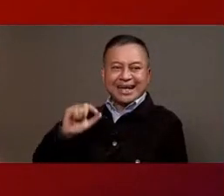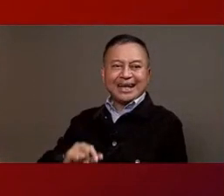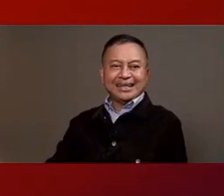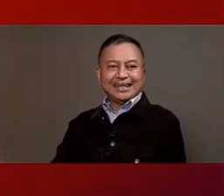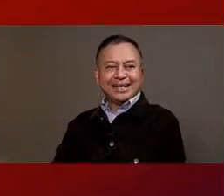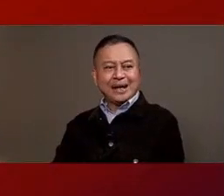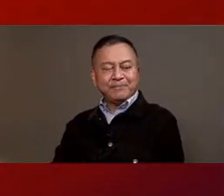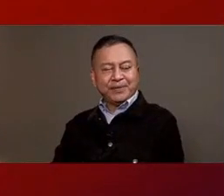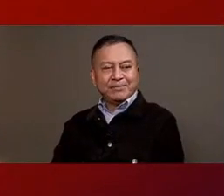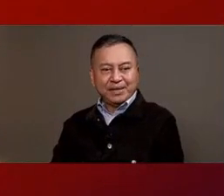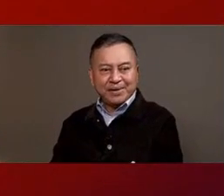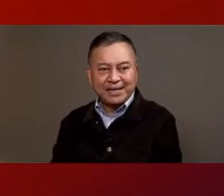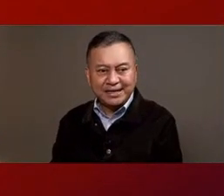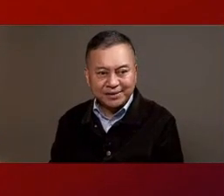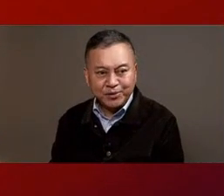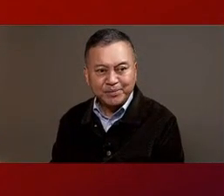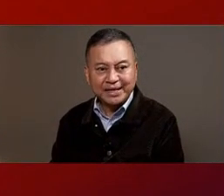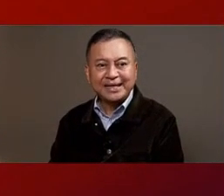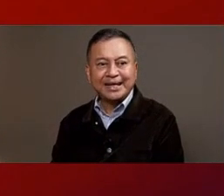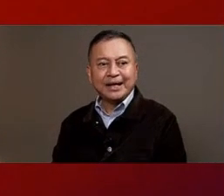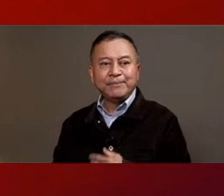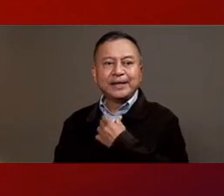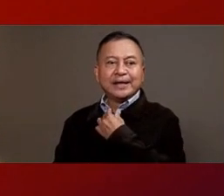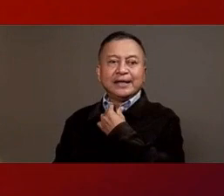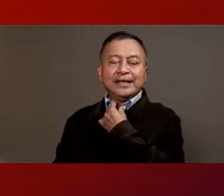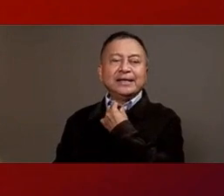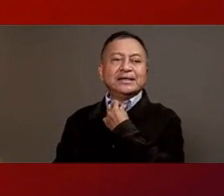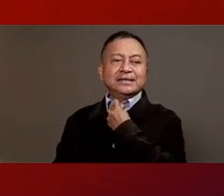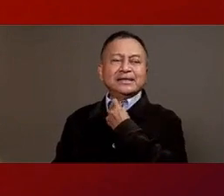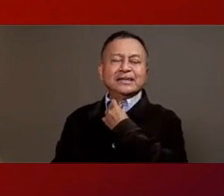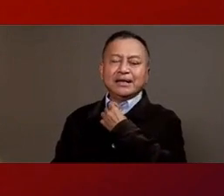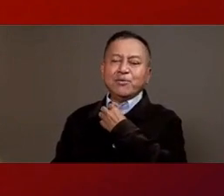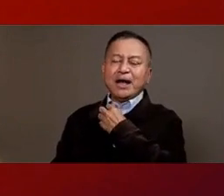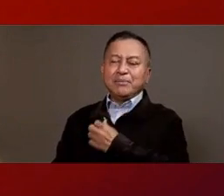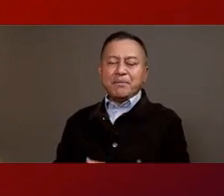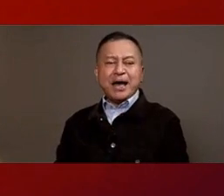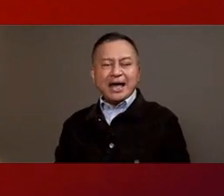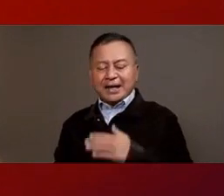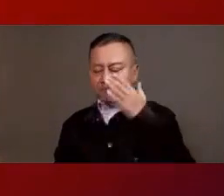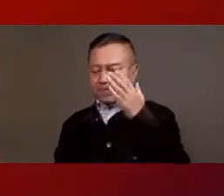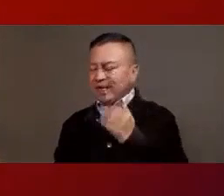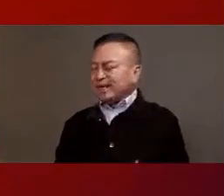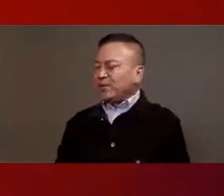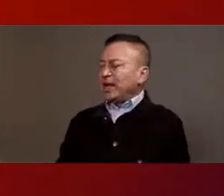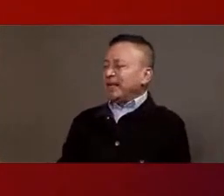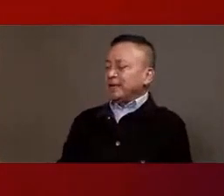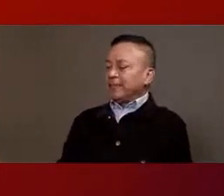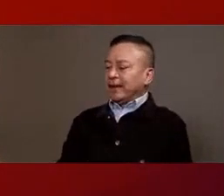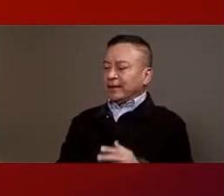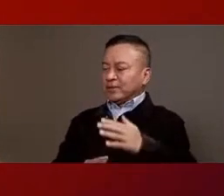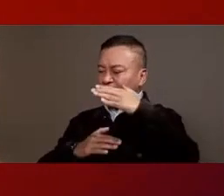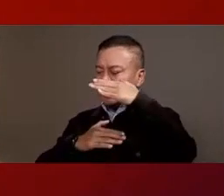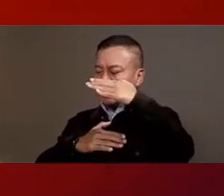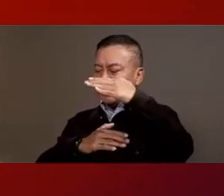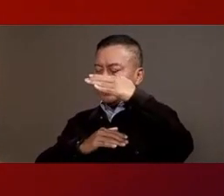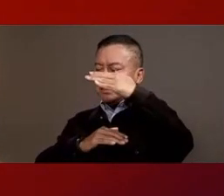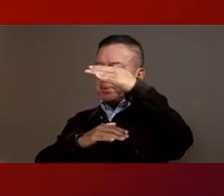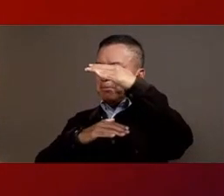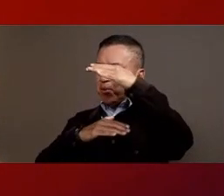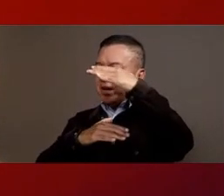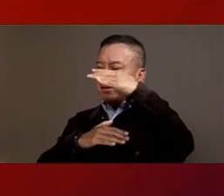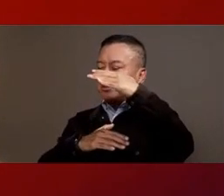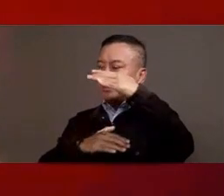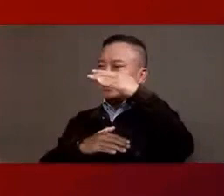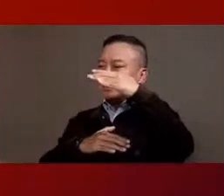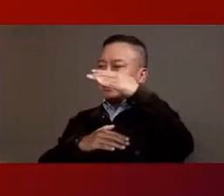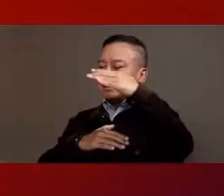เมื่อสักครู่มีแผน การ ตั้งวันใครช่วยเราเกี่ยวกับสื่อของพัน ที่เกิดขึ้นในระหว่างพม่ากับจีนตรงนั้นตรงนั้นนะครับคือเป็